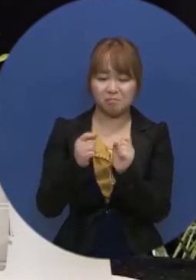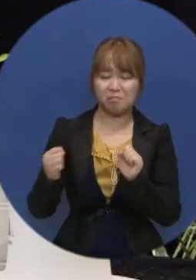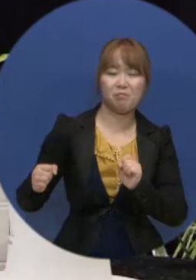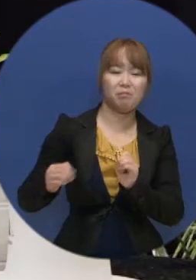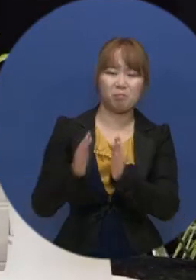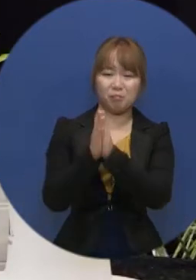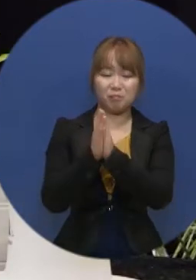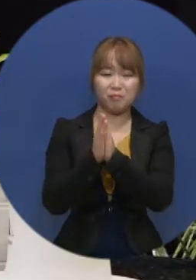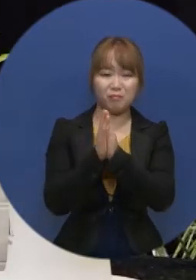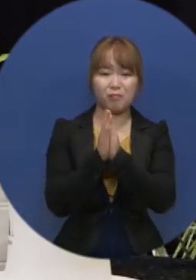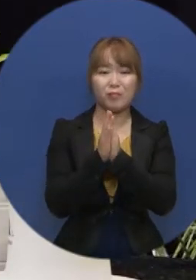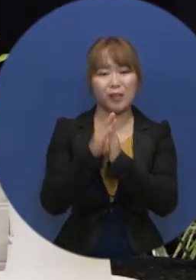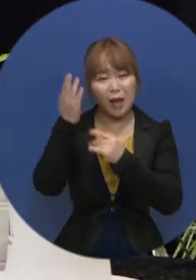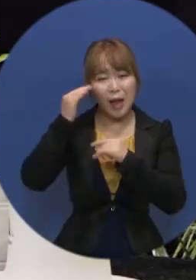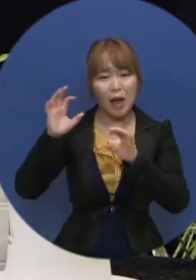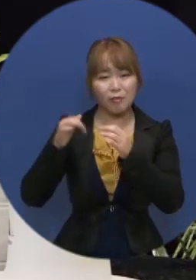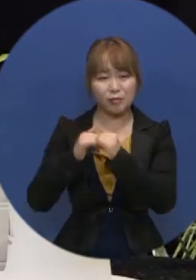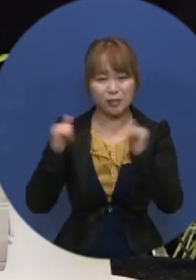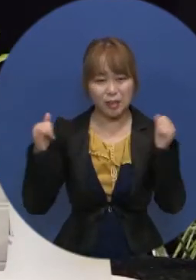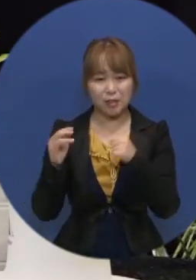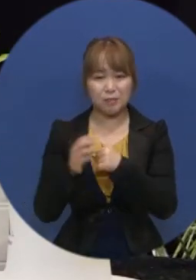부딪혀가지고 네. 한국 사람이